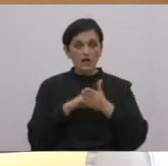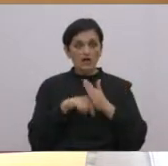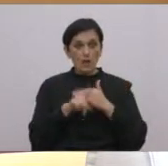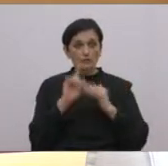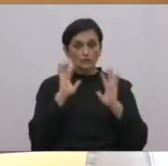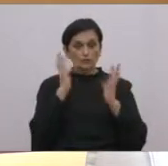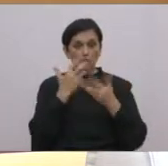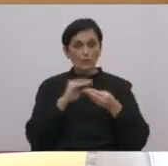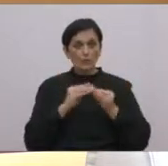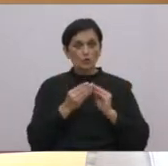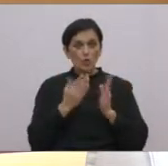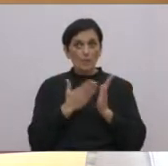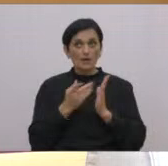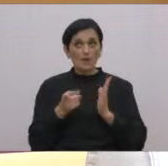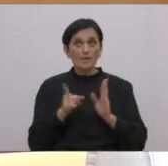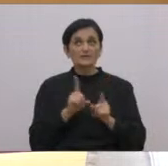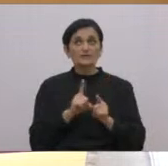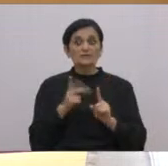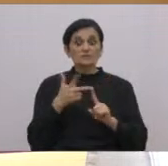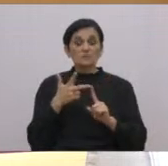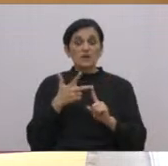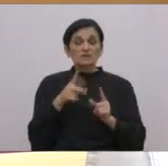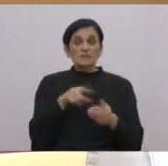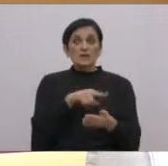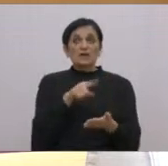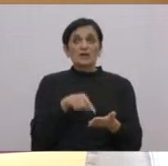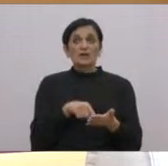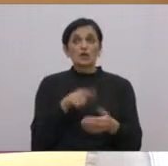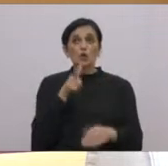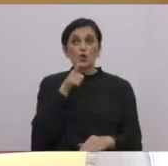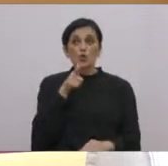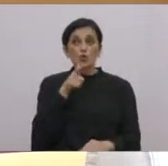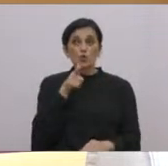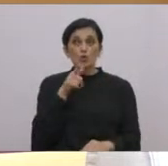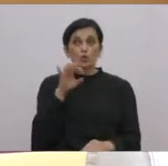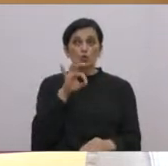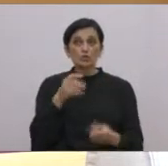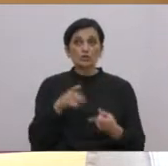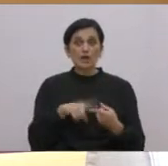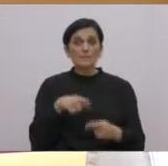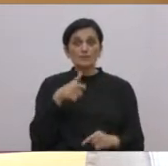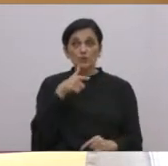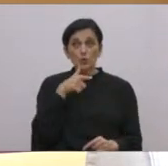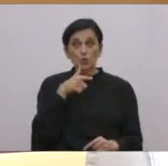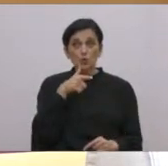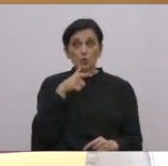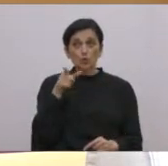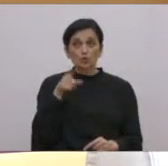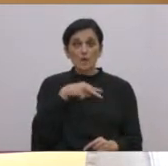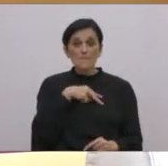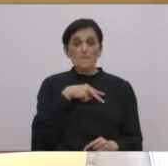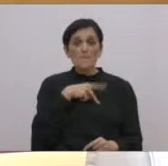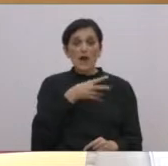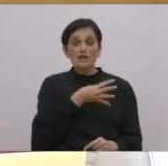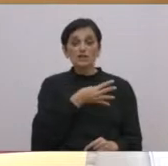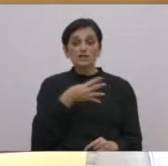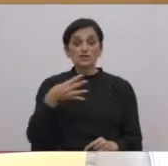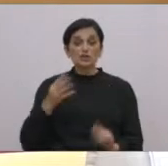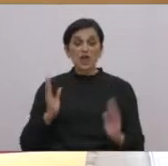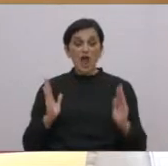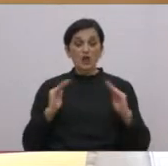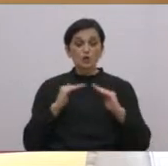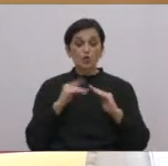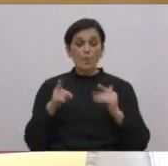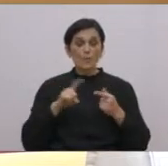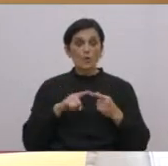პრობლემა. ასევე მესამე კითხვა მექნება ქუთაისთან დაკავშირებით, ქუთაისის პარლამენტის შენობასთან დაკავშირებით.